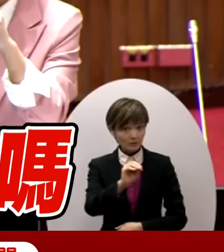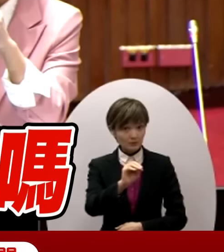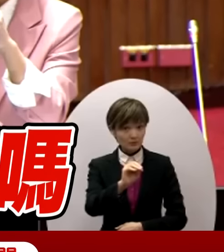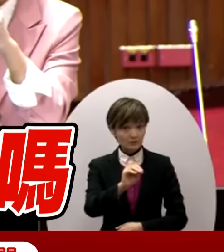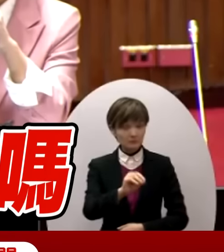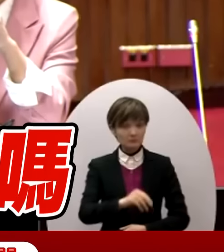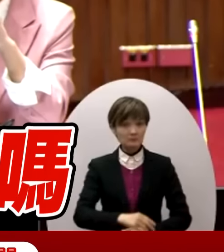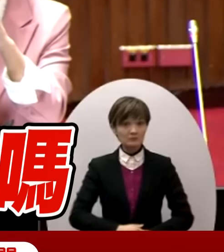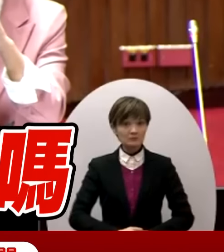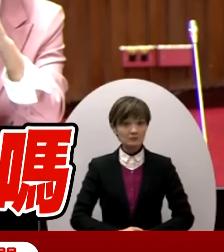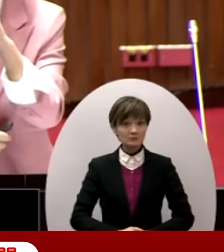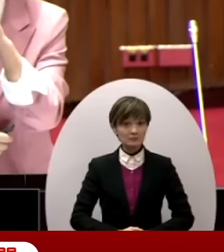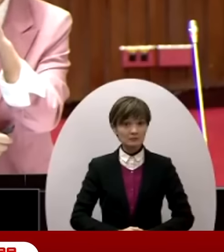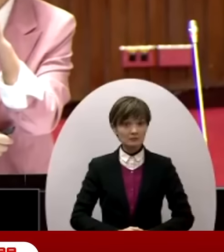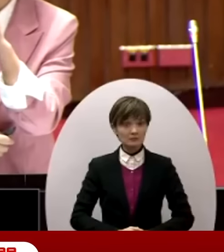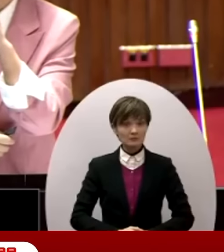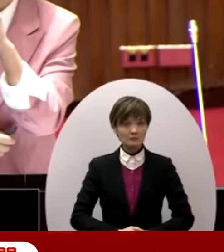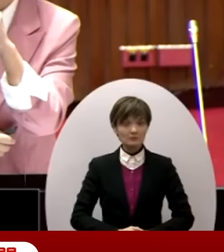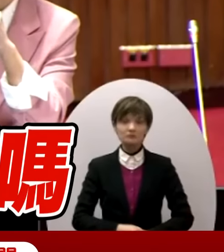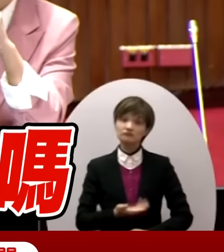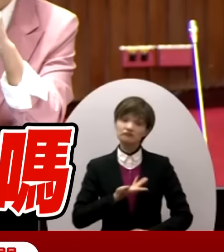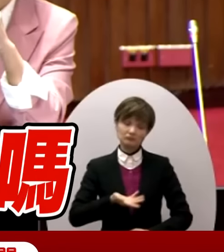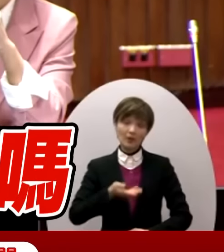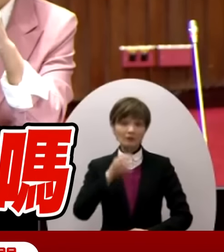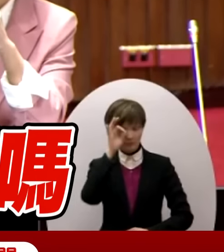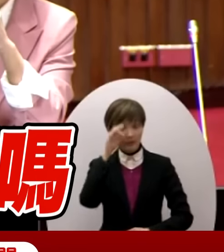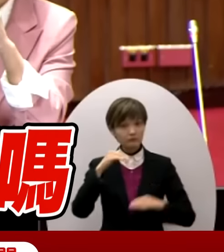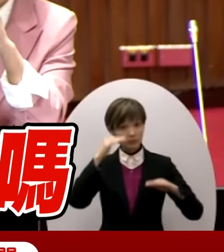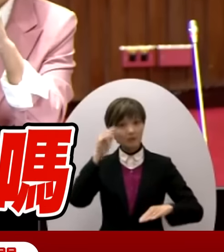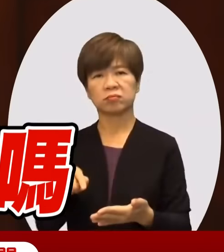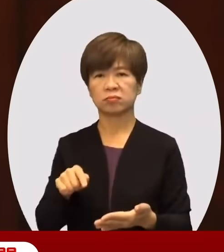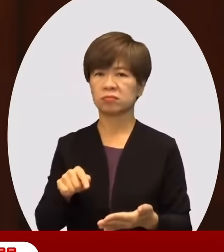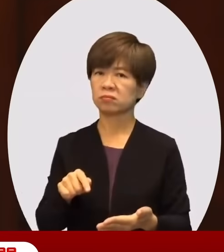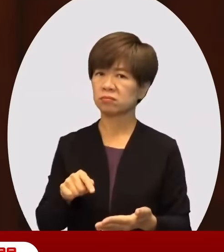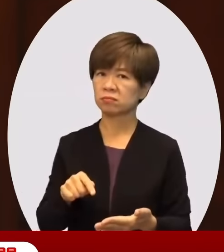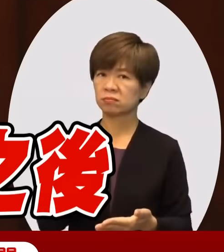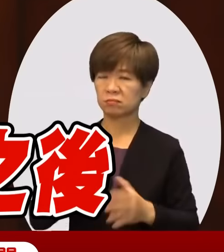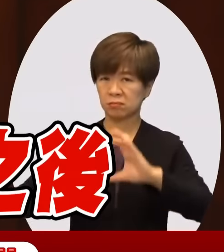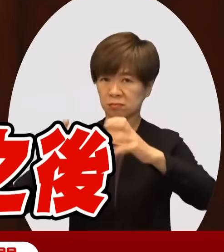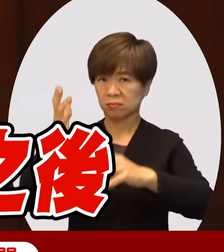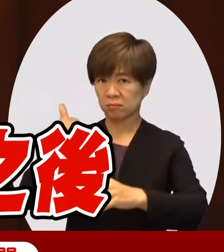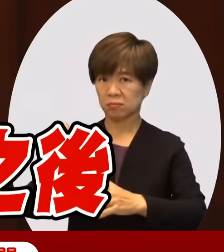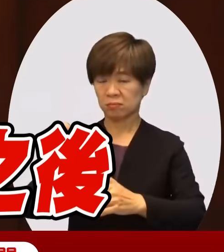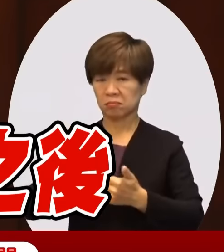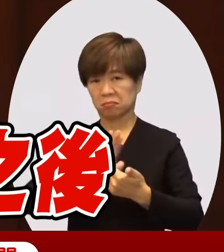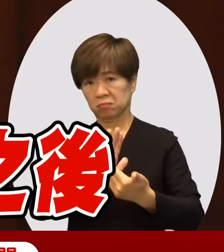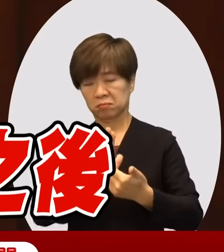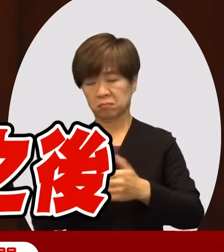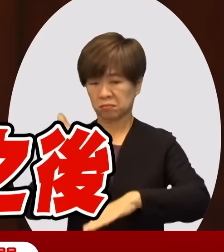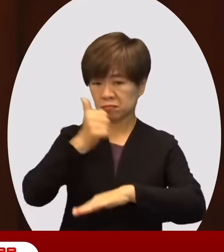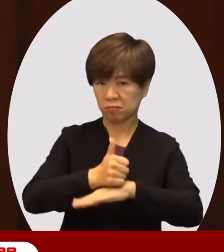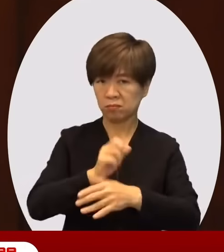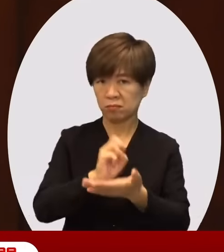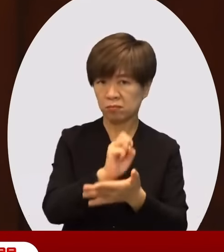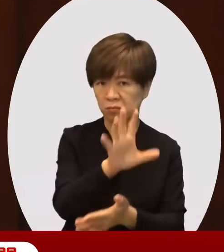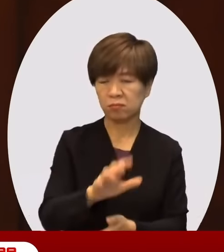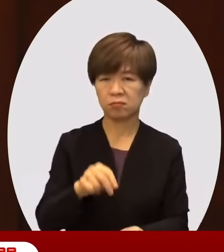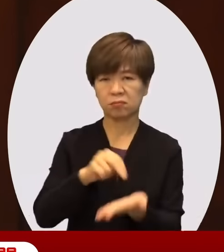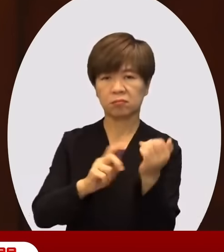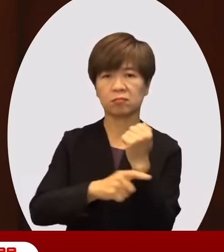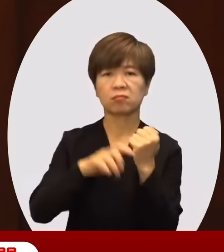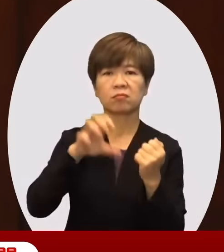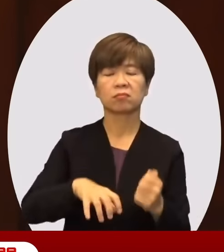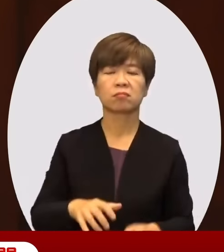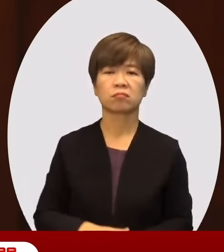吗？ 你要不要看是上对下？ 质询是上对下吗？ 当总统拒绝到会的报告之后，立法院这边